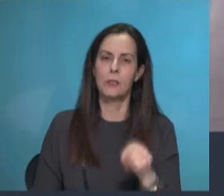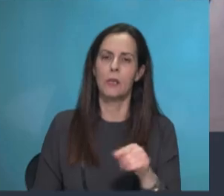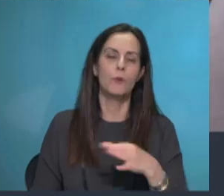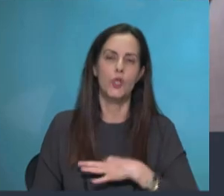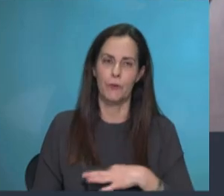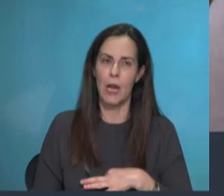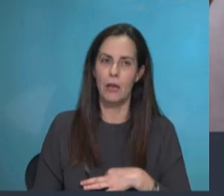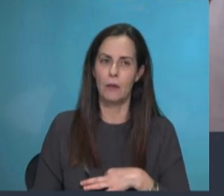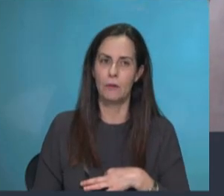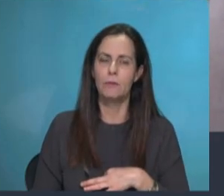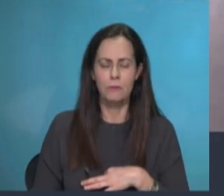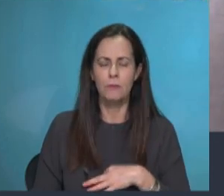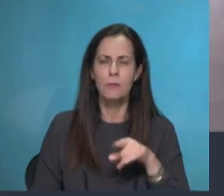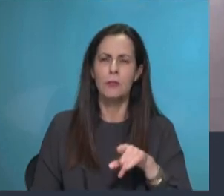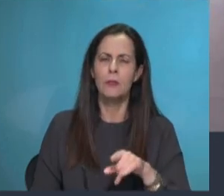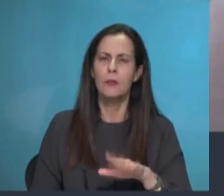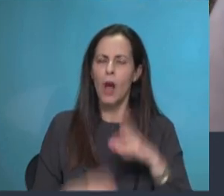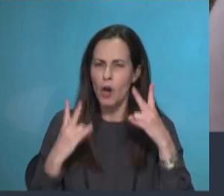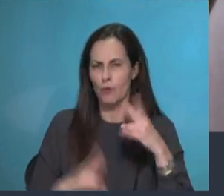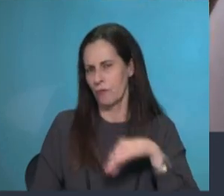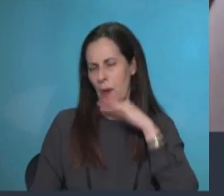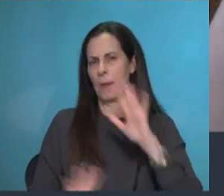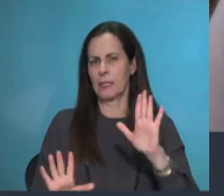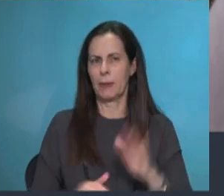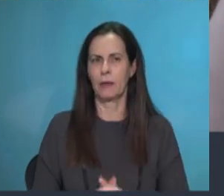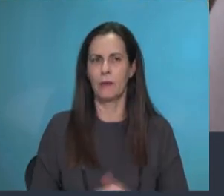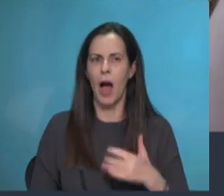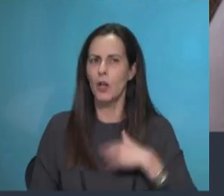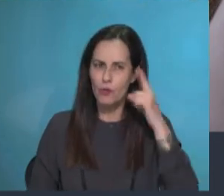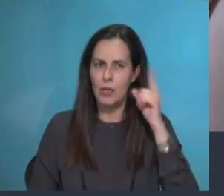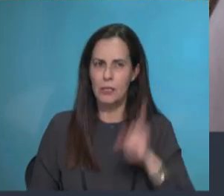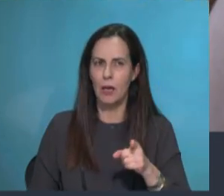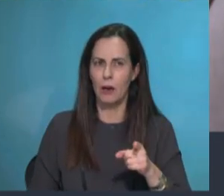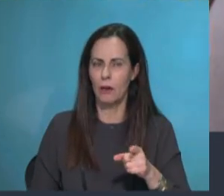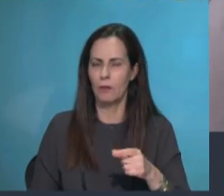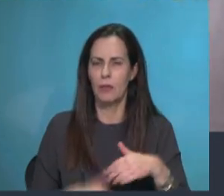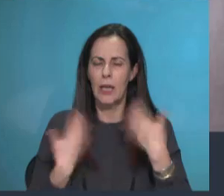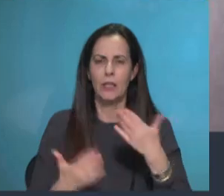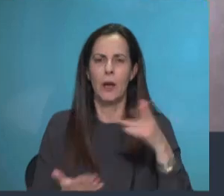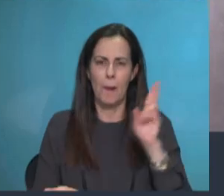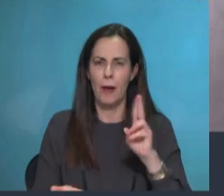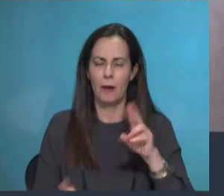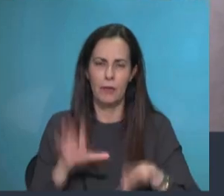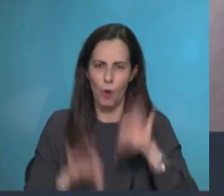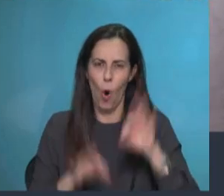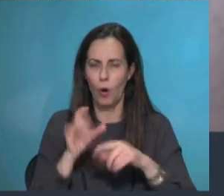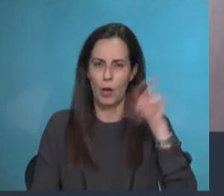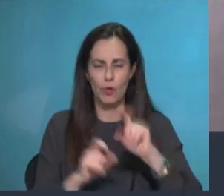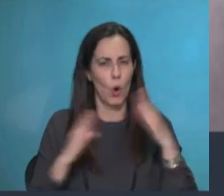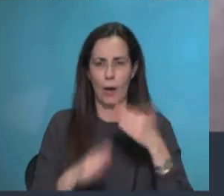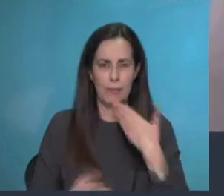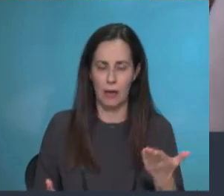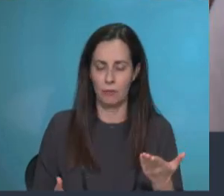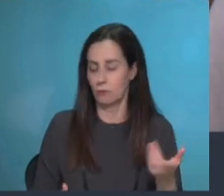מבחינתי... זה מבחינתי חשוב ומספיק. אני לא חושבת שצריך לפתוח את זכות ההצבעה לאנשים שלא גרים בארץ,